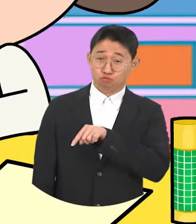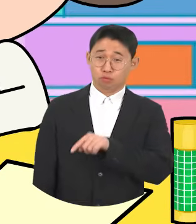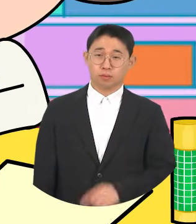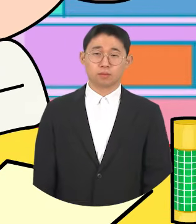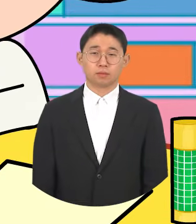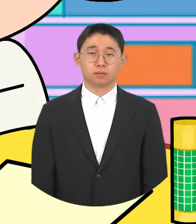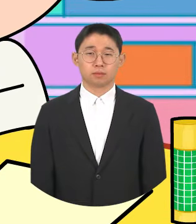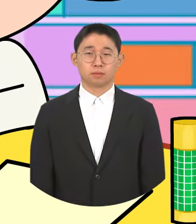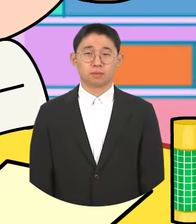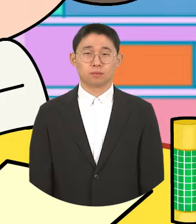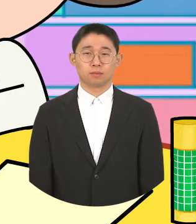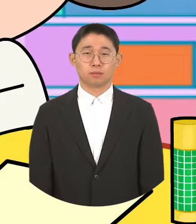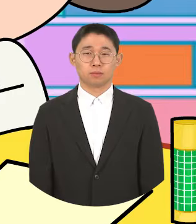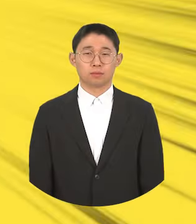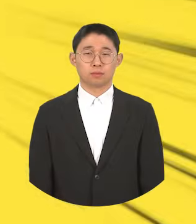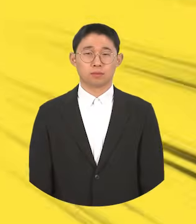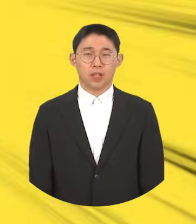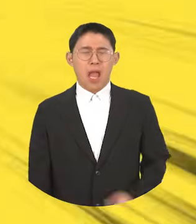여기.